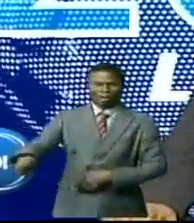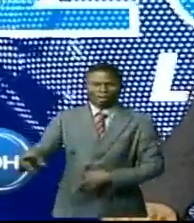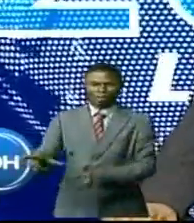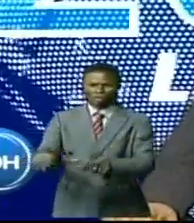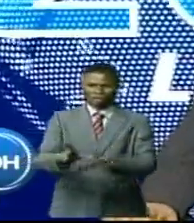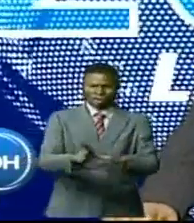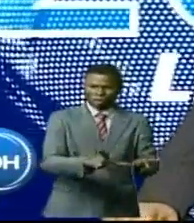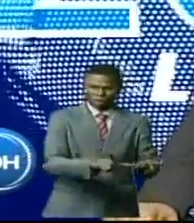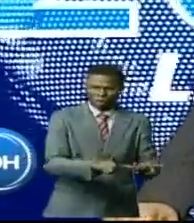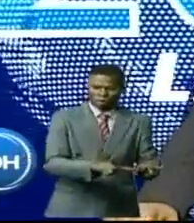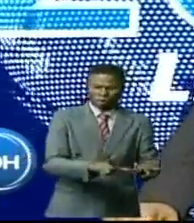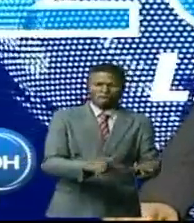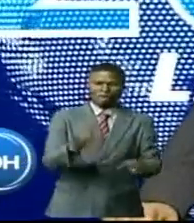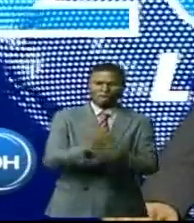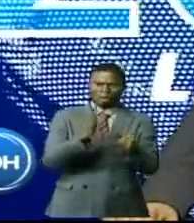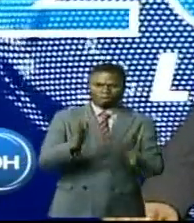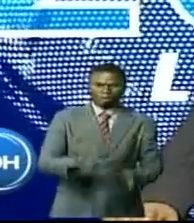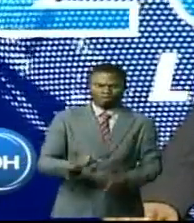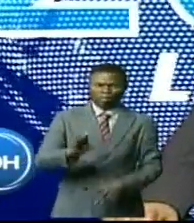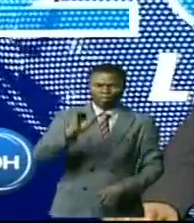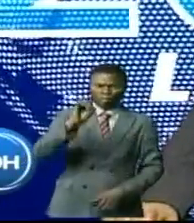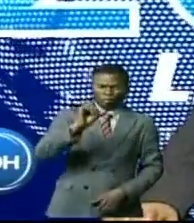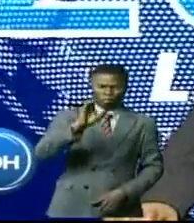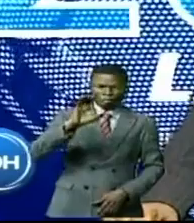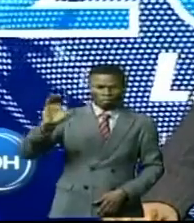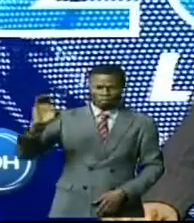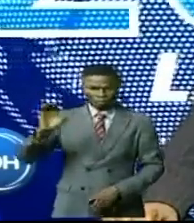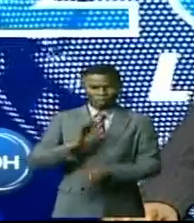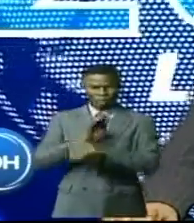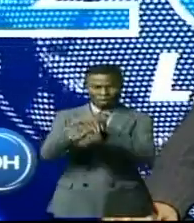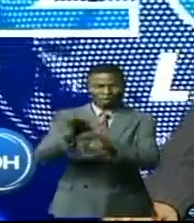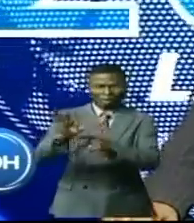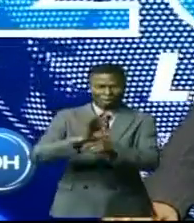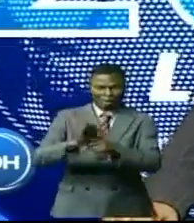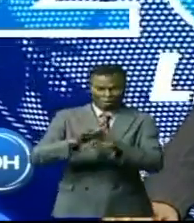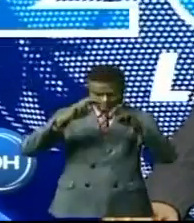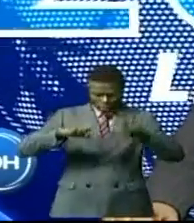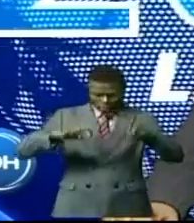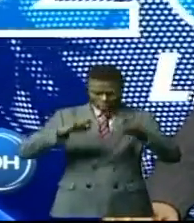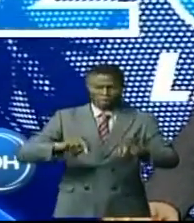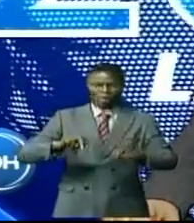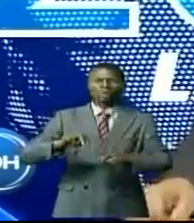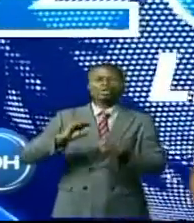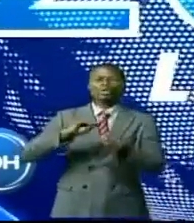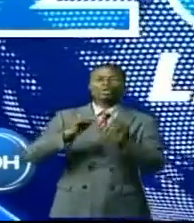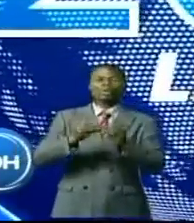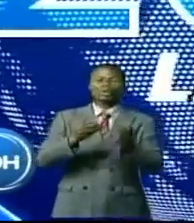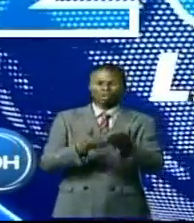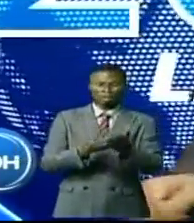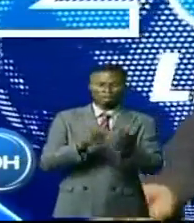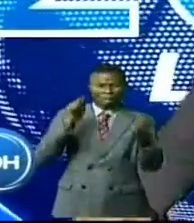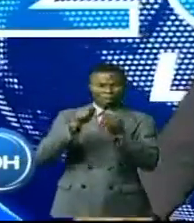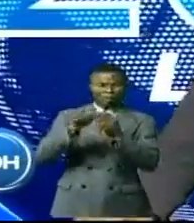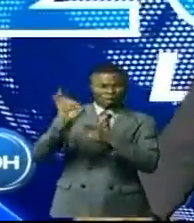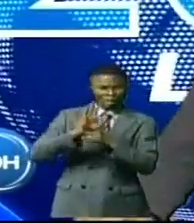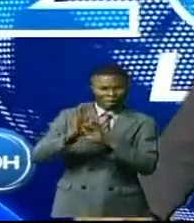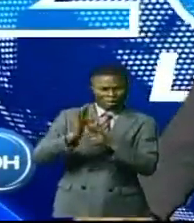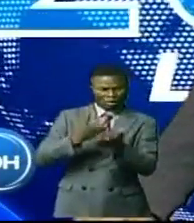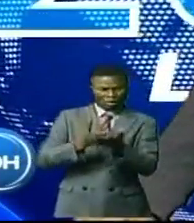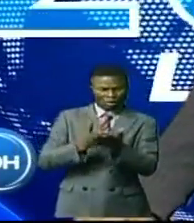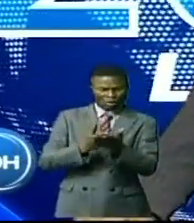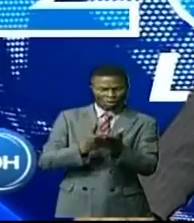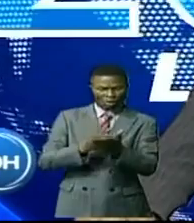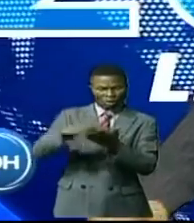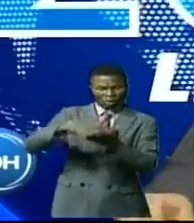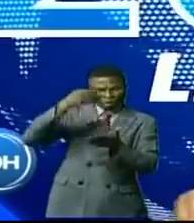cette province, les agents de l'OCC sont en formation sur l'analyse minérale. L'objectif de cette session de formation est de